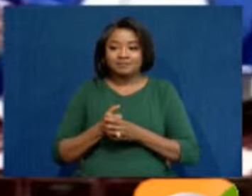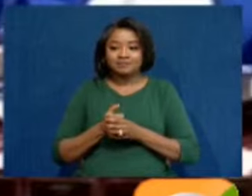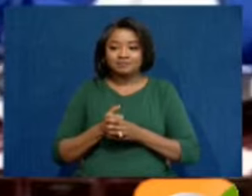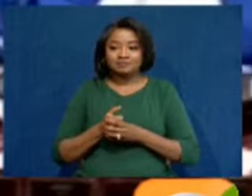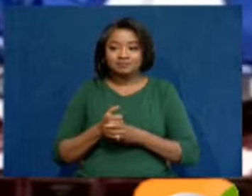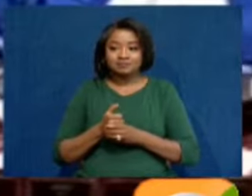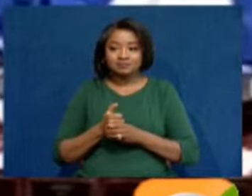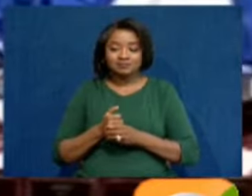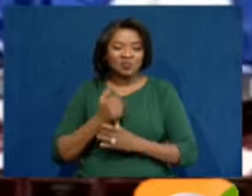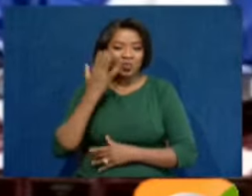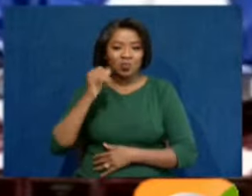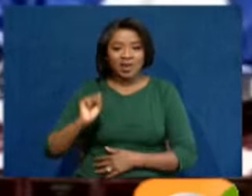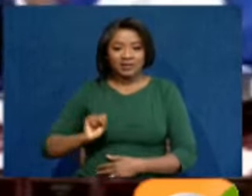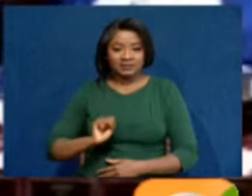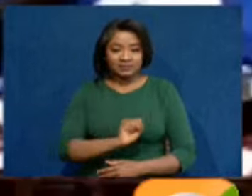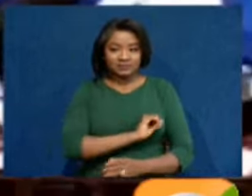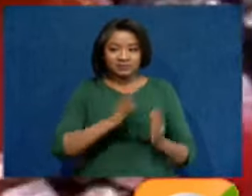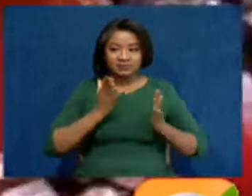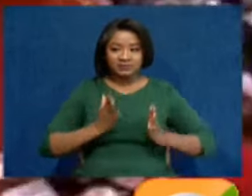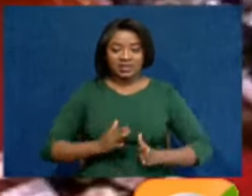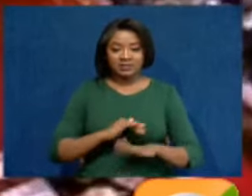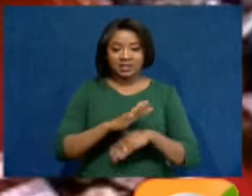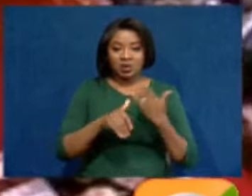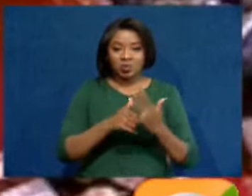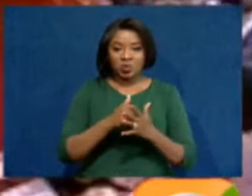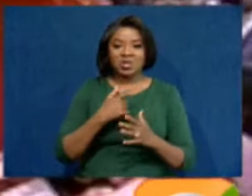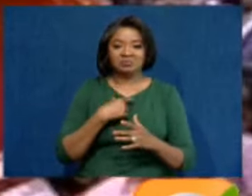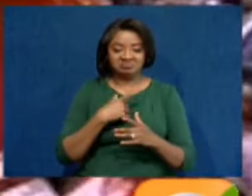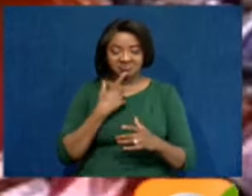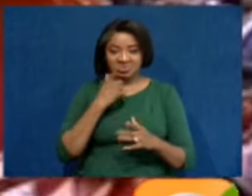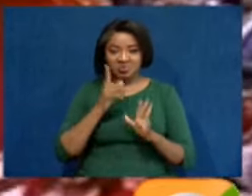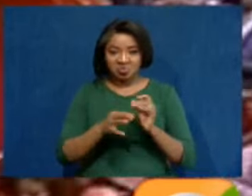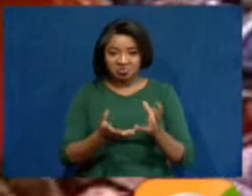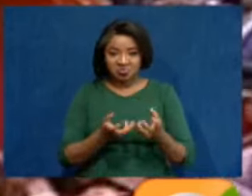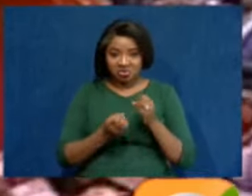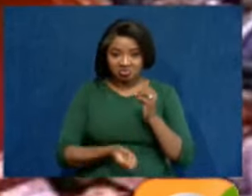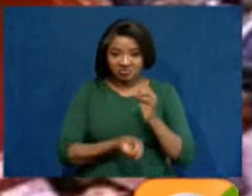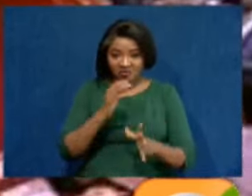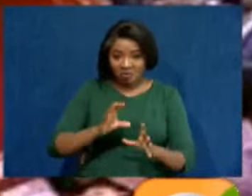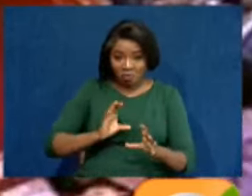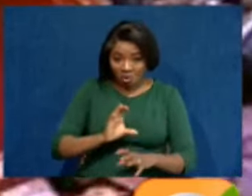baada ya maseneta kuangusha hoja kutaka kubuniwa kwa kamati ya watu 11